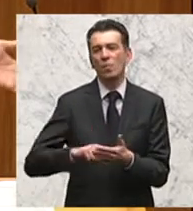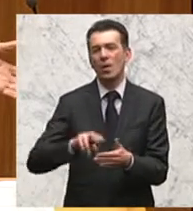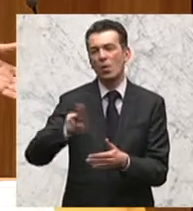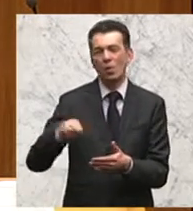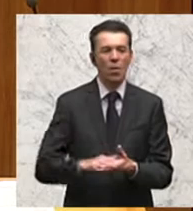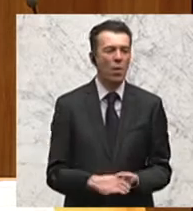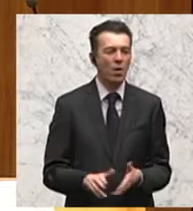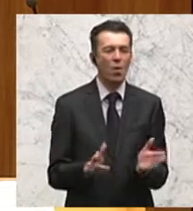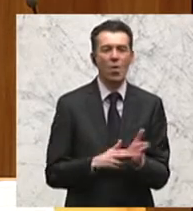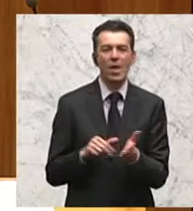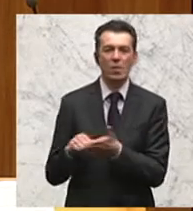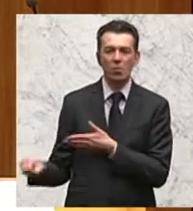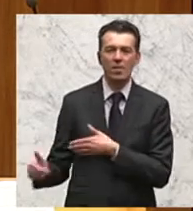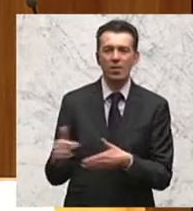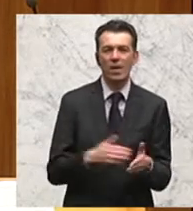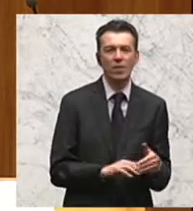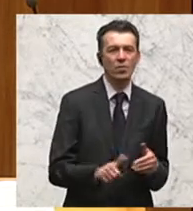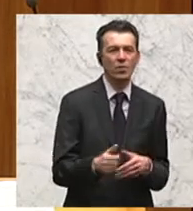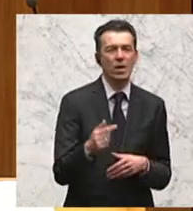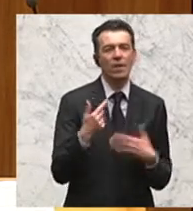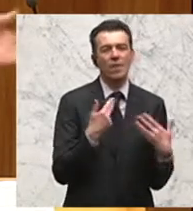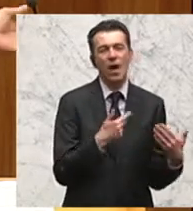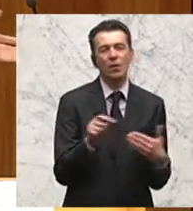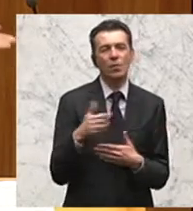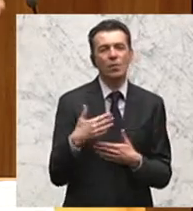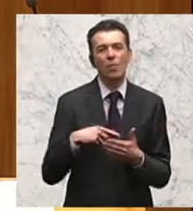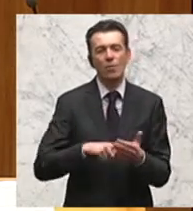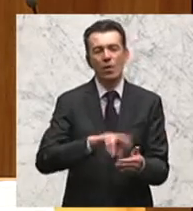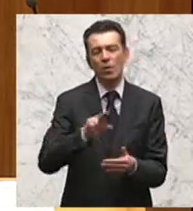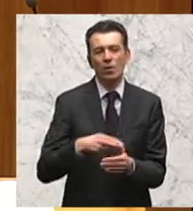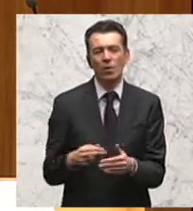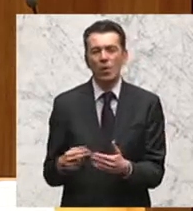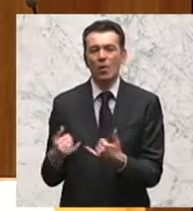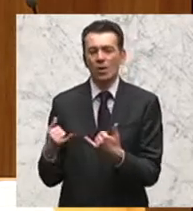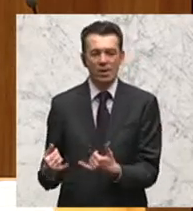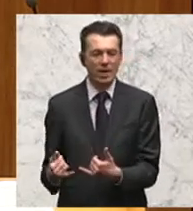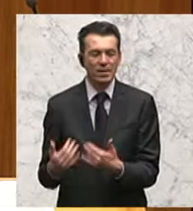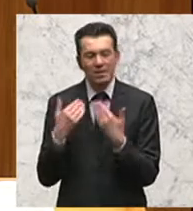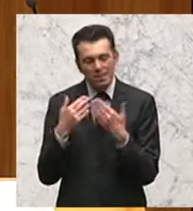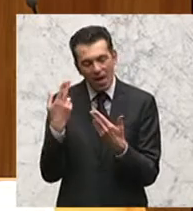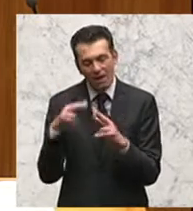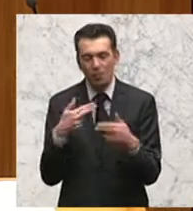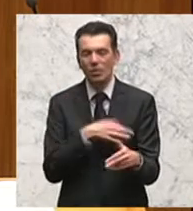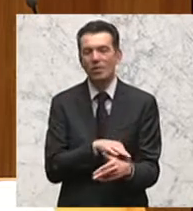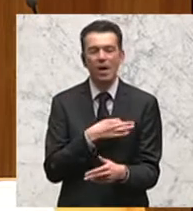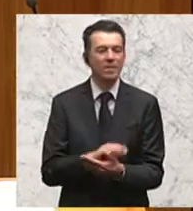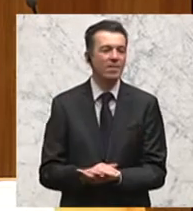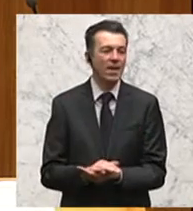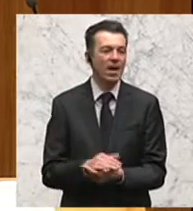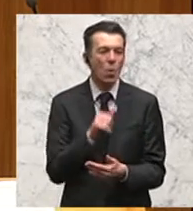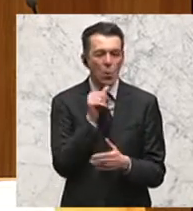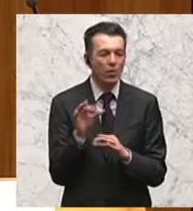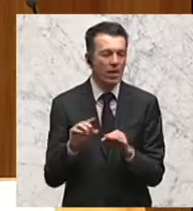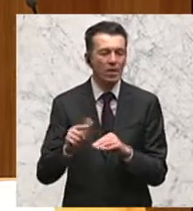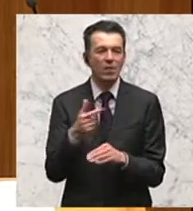Der Nettobeitrag 2011, 805 Millionen Euro. Der Nettobeitrag dank des Herrn Bundeskanzlers und seines untätigen